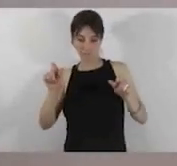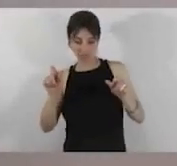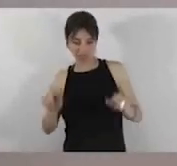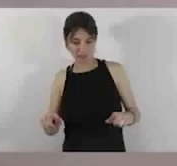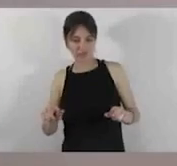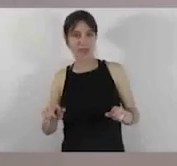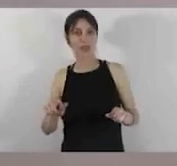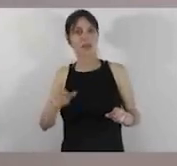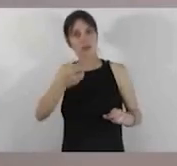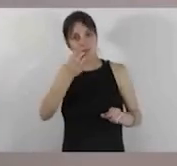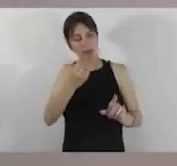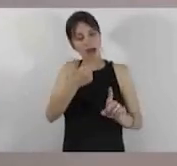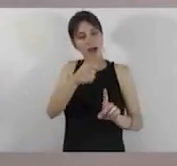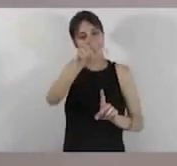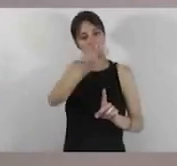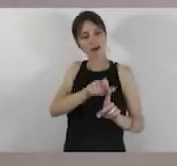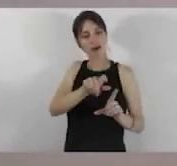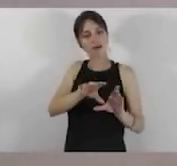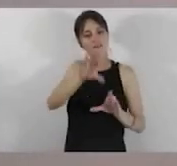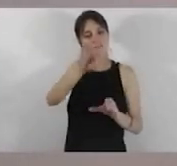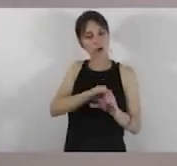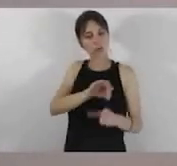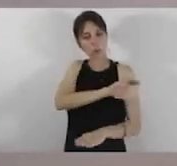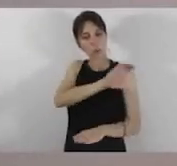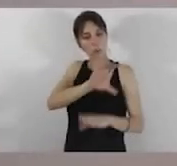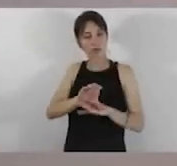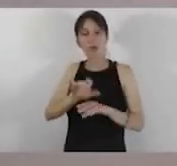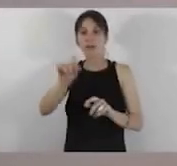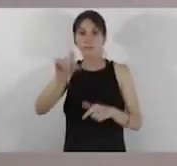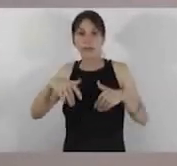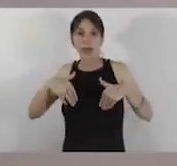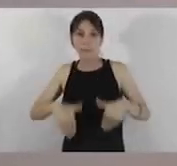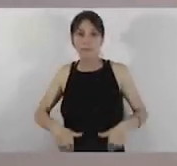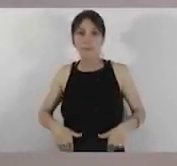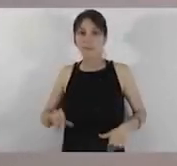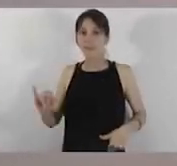contre. Quels sont ceux et celles qui s'abstiennent?